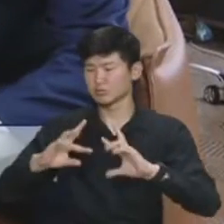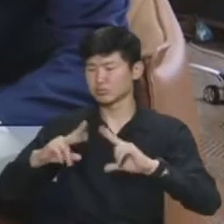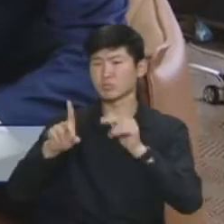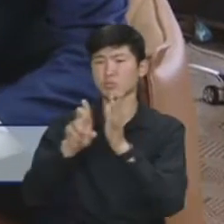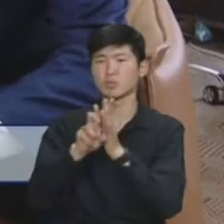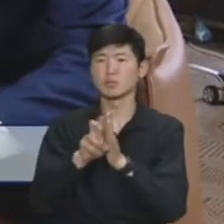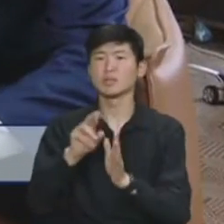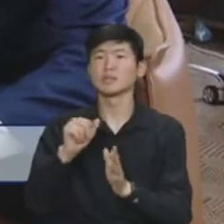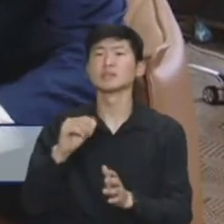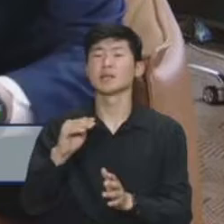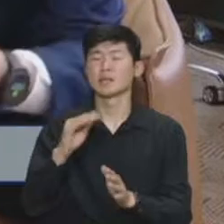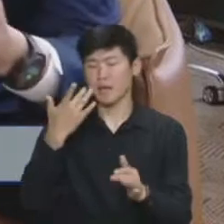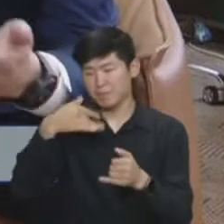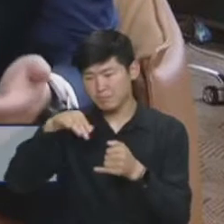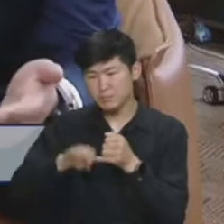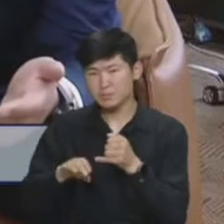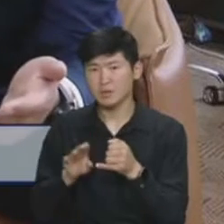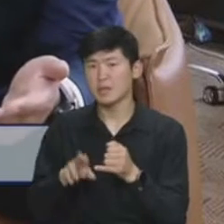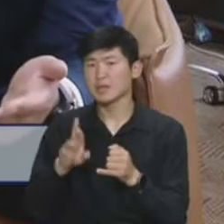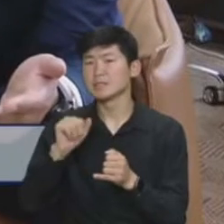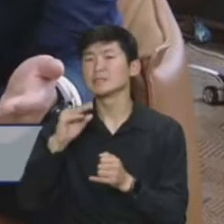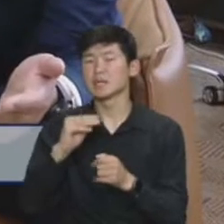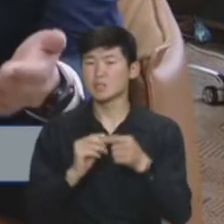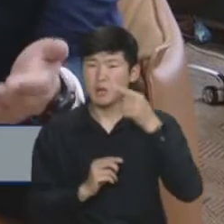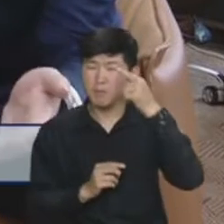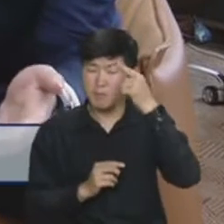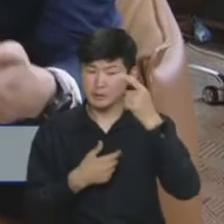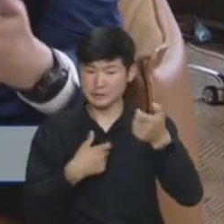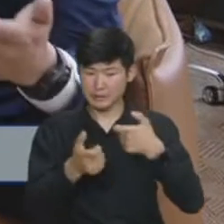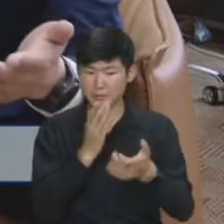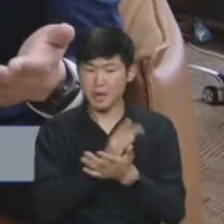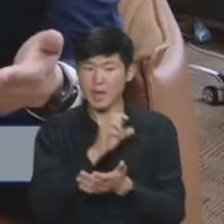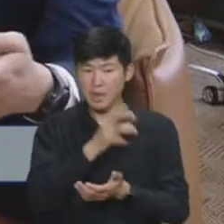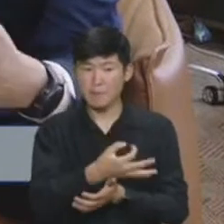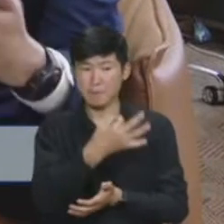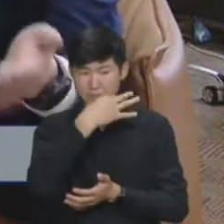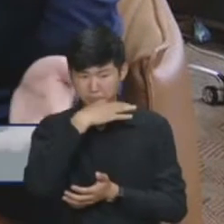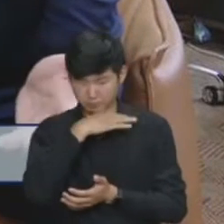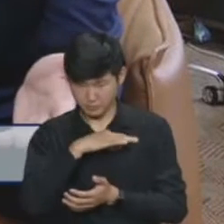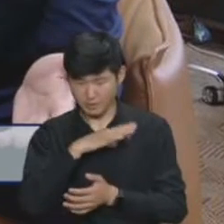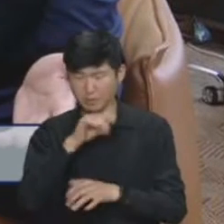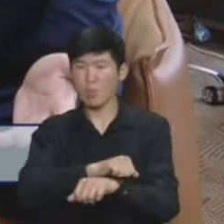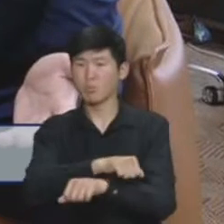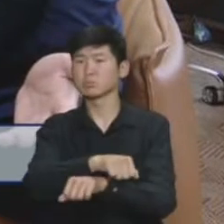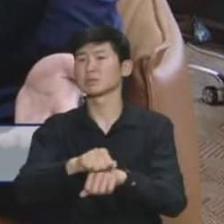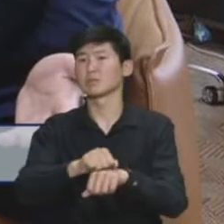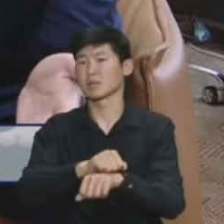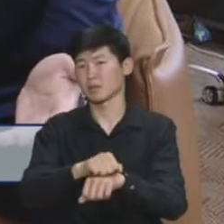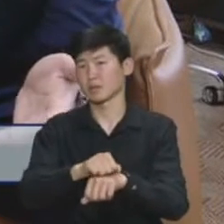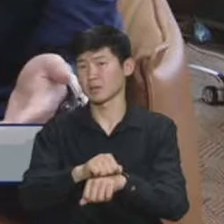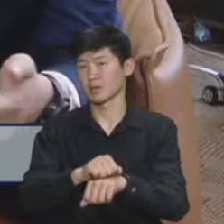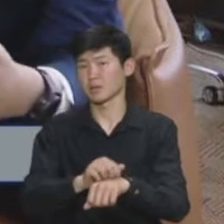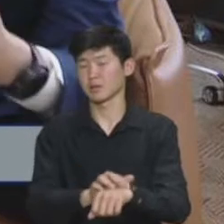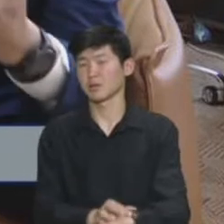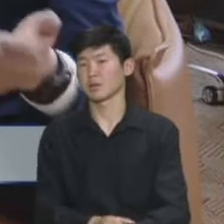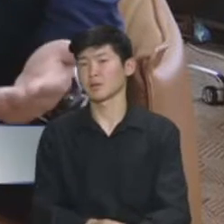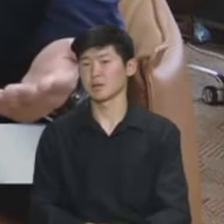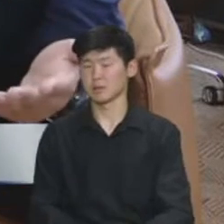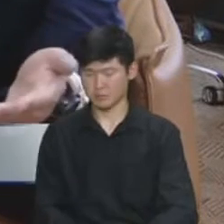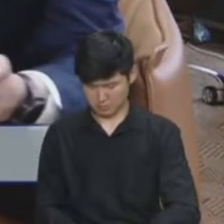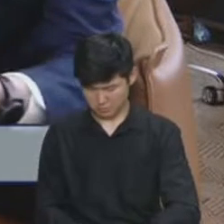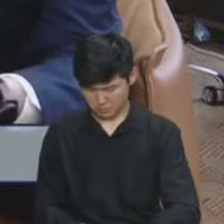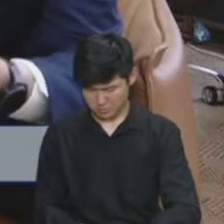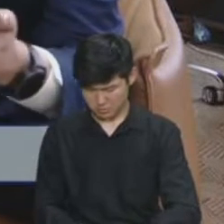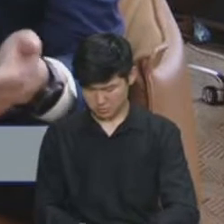яригдана. Яг л эцсийн үр дүнд яхара Монгол зарж байгаа имиг уугаар үйлчлдэг гоо удаан үйлчлдэг. Тэгэнгүүт нь